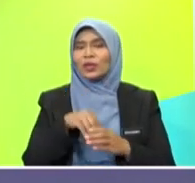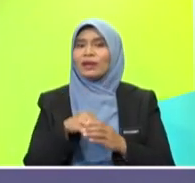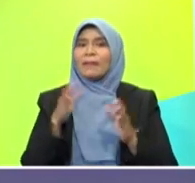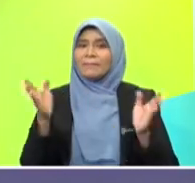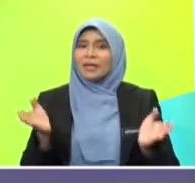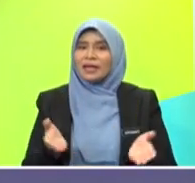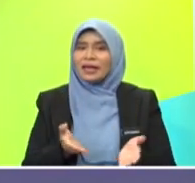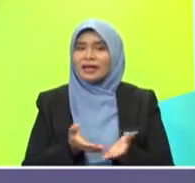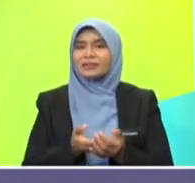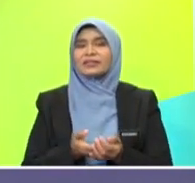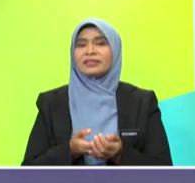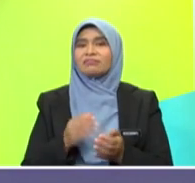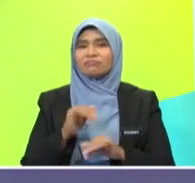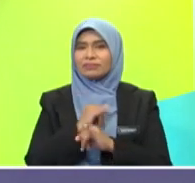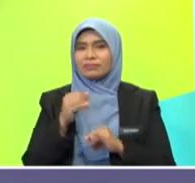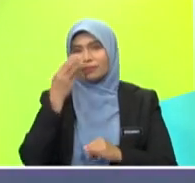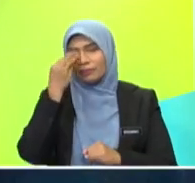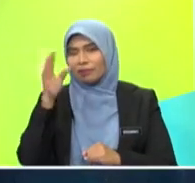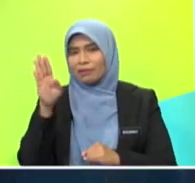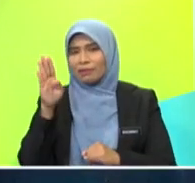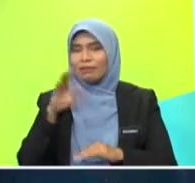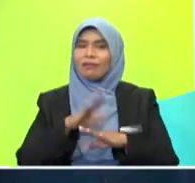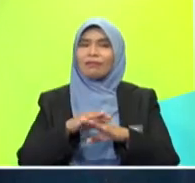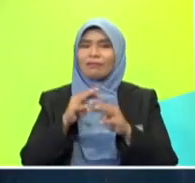jangan biarkan di atas meja saja